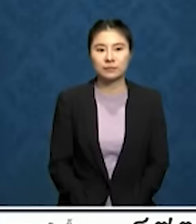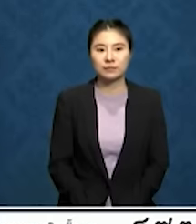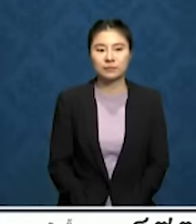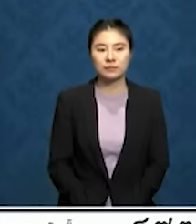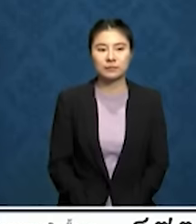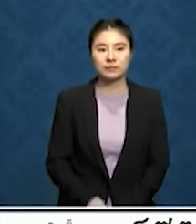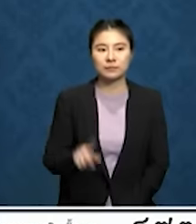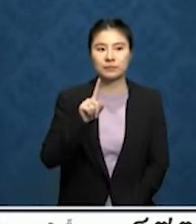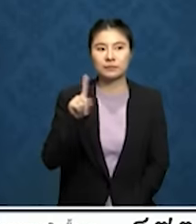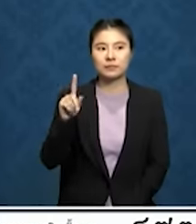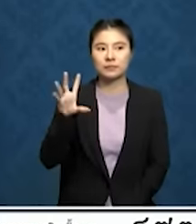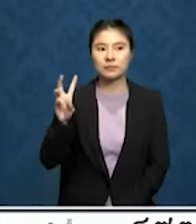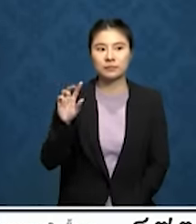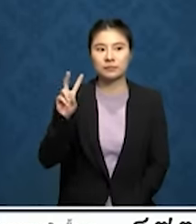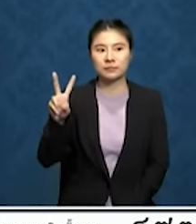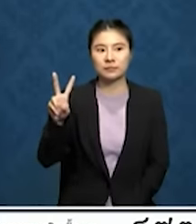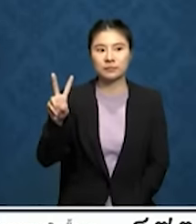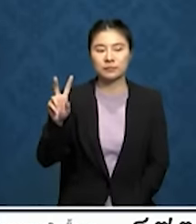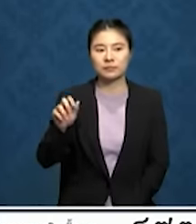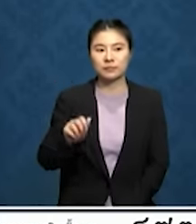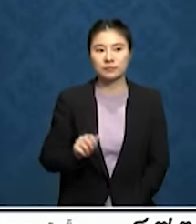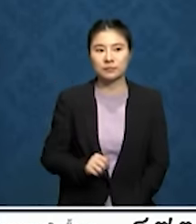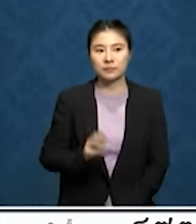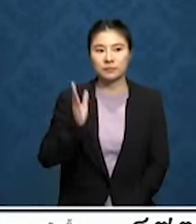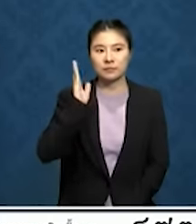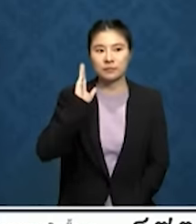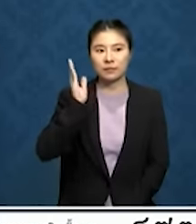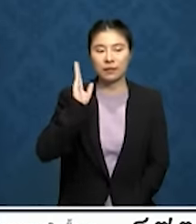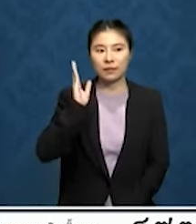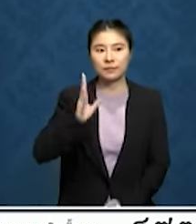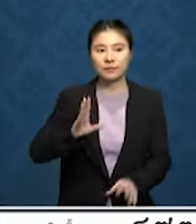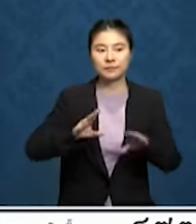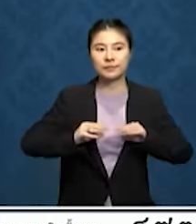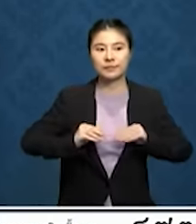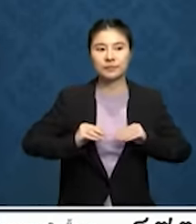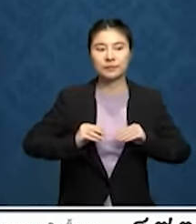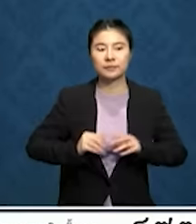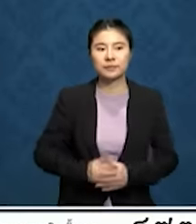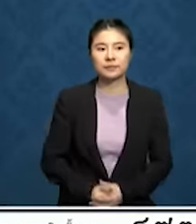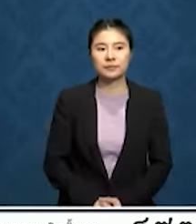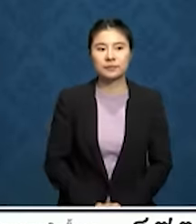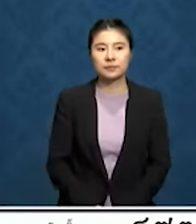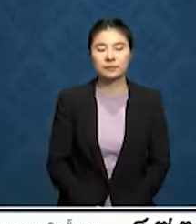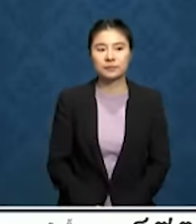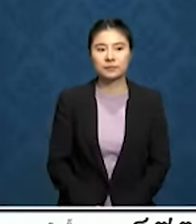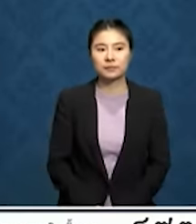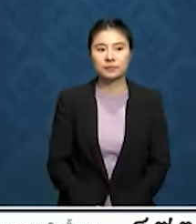162นายธนาธรโลสุนทร ธนาธรโลสุนทรเห็นชอบครับ